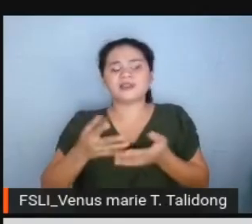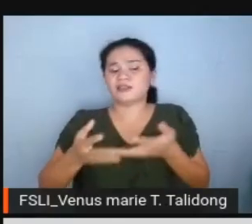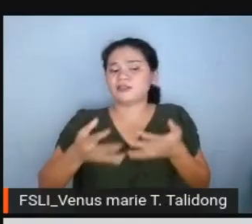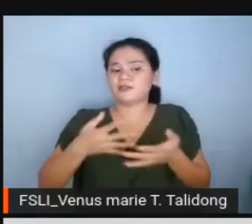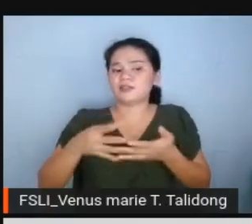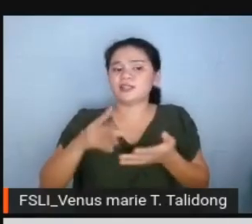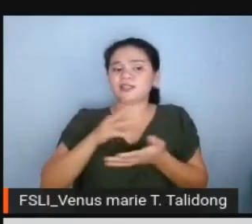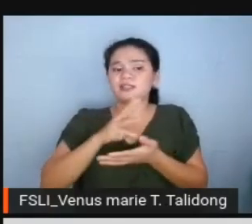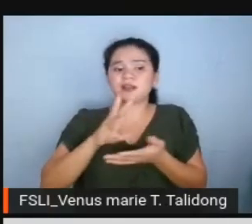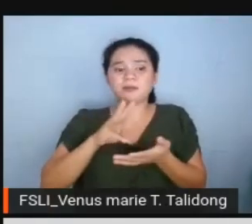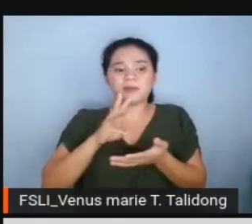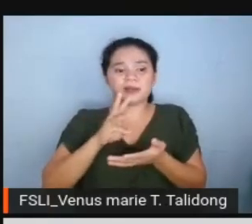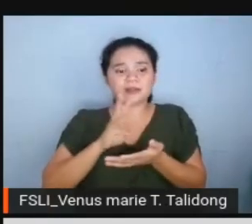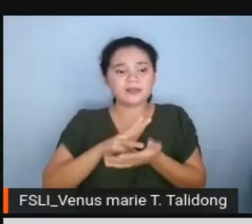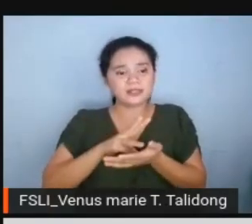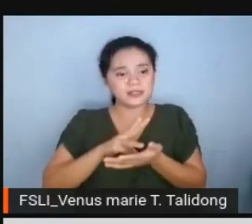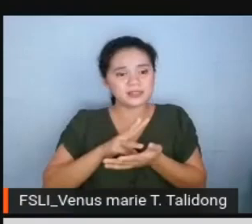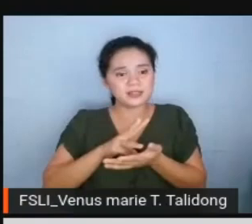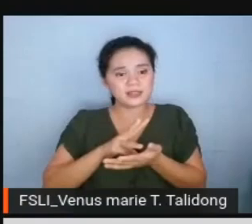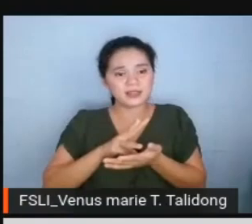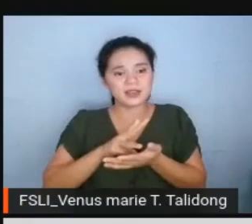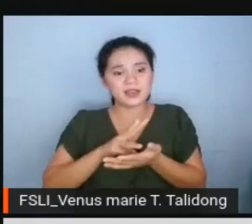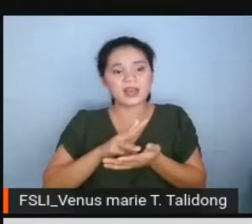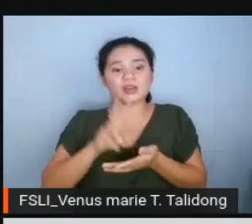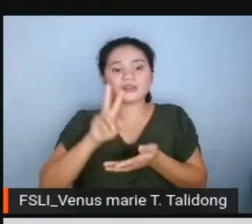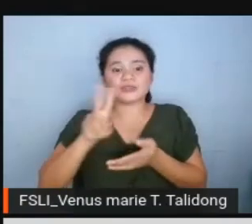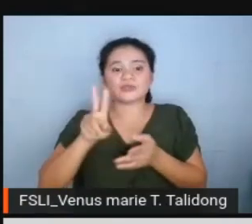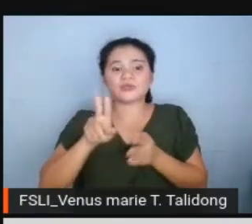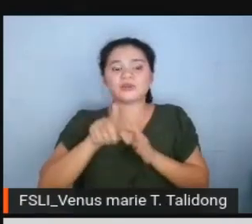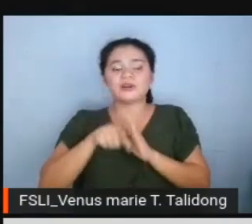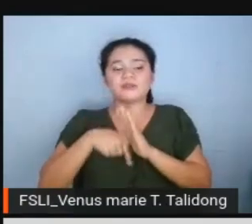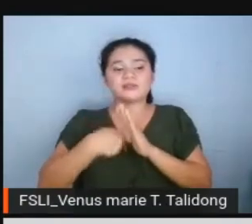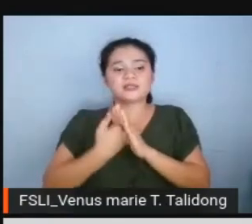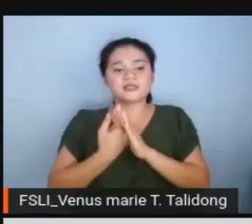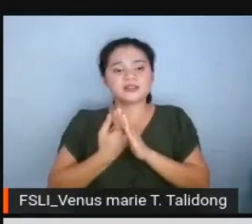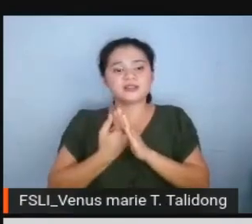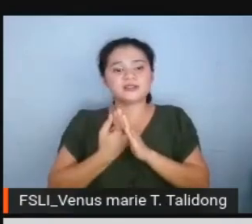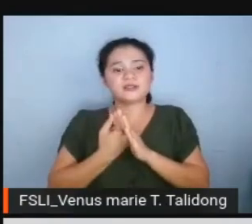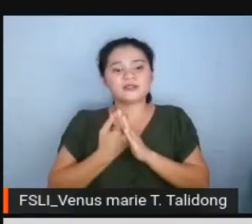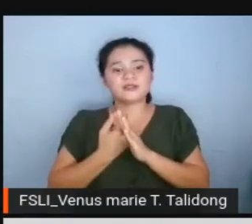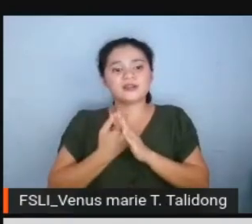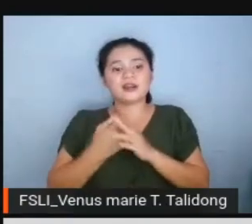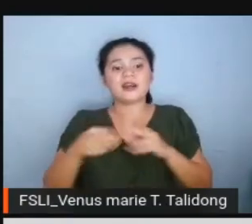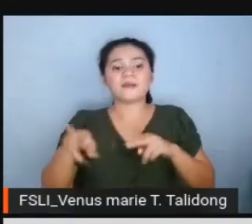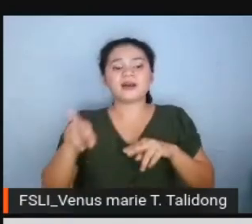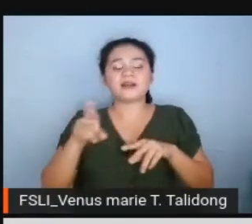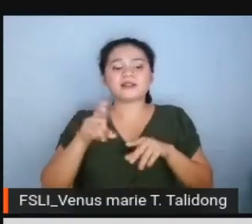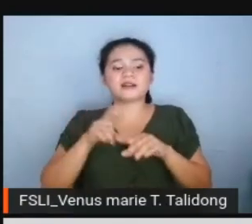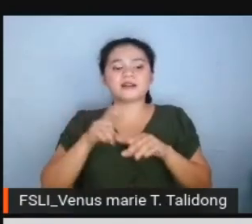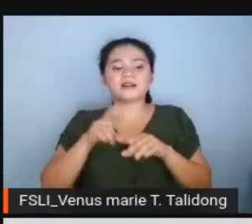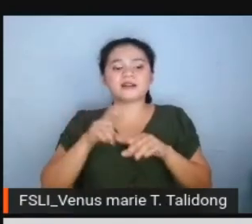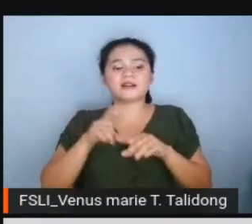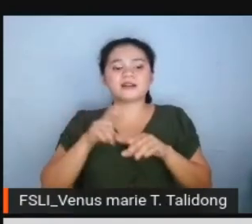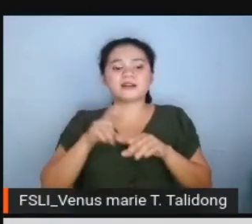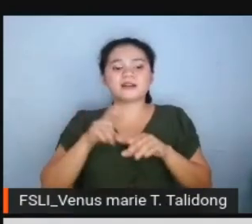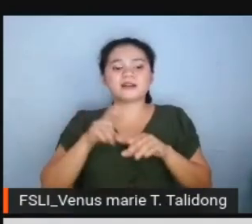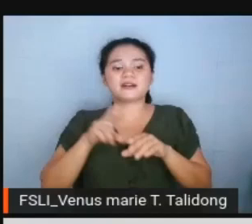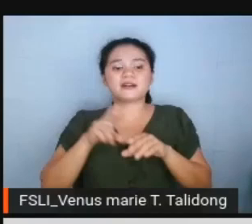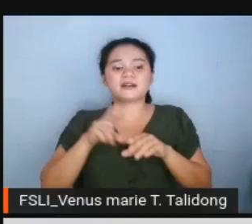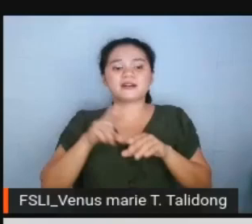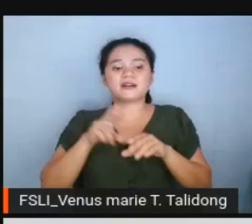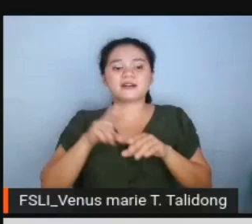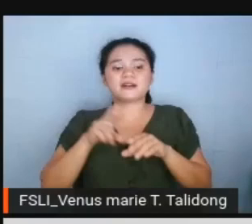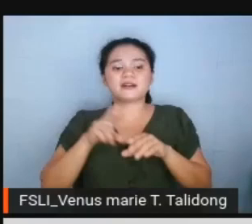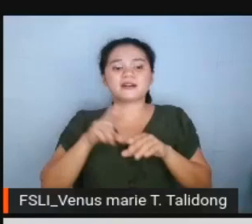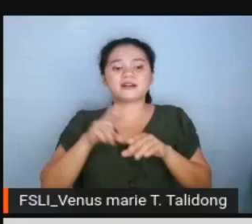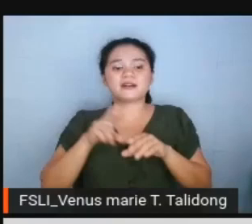from the province to the city, hindi gaanong kalayo, but I guess it was culture shock na